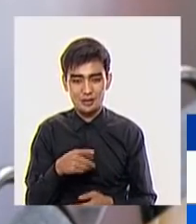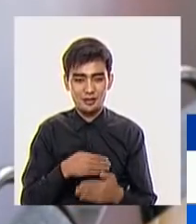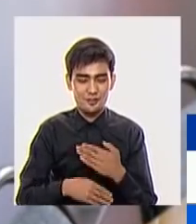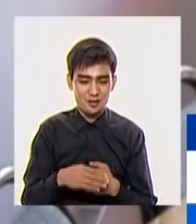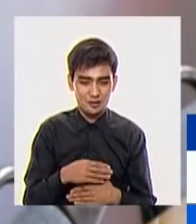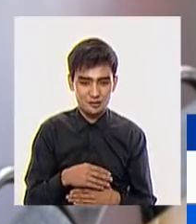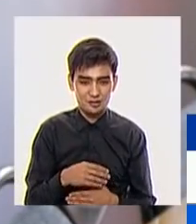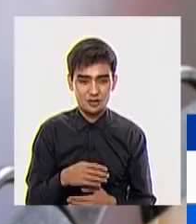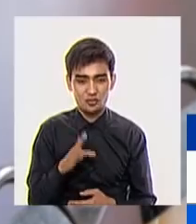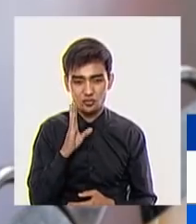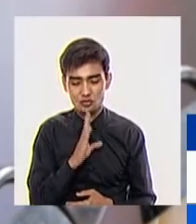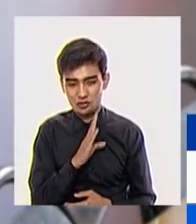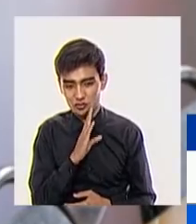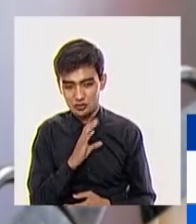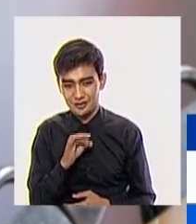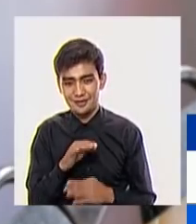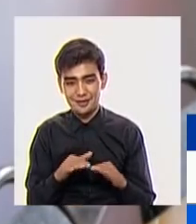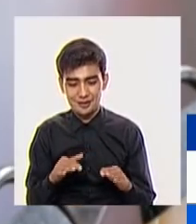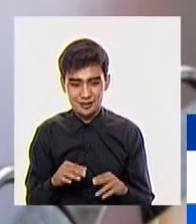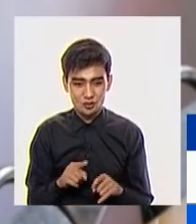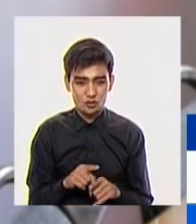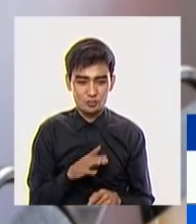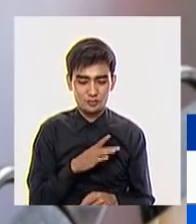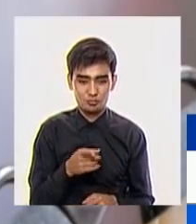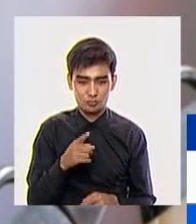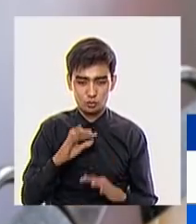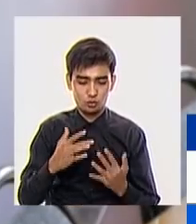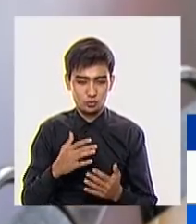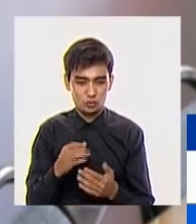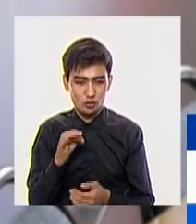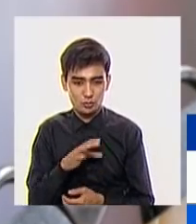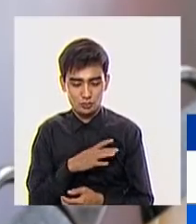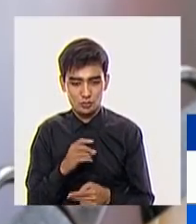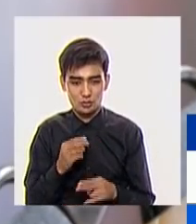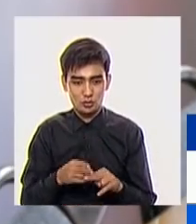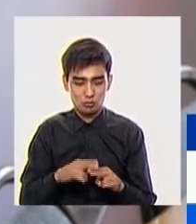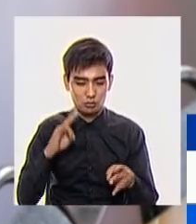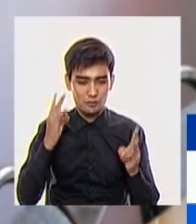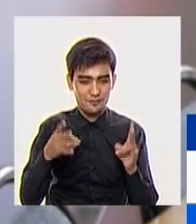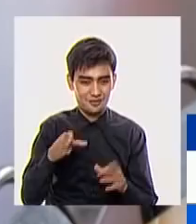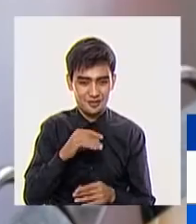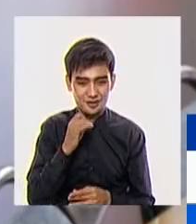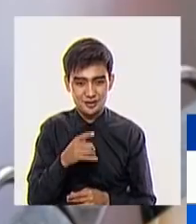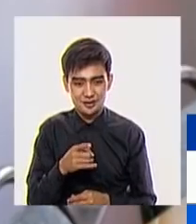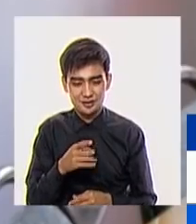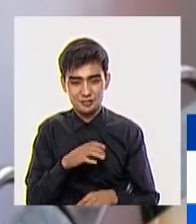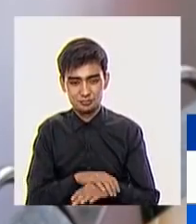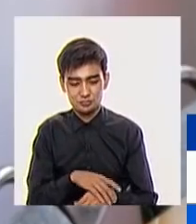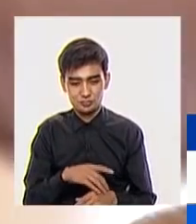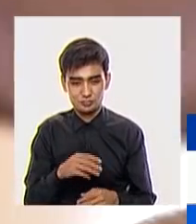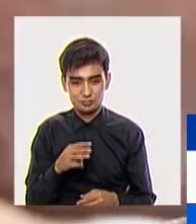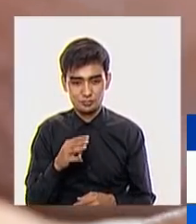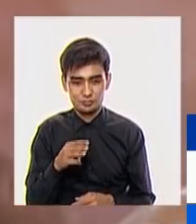инвалиды, женщины и дети. Вот, допустим, недавно была история, которая потрясла всех, да, когда заловка, вилка